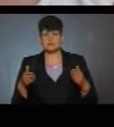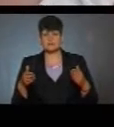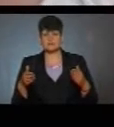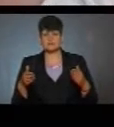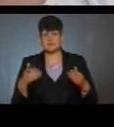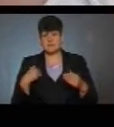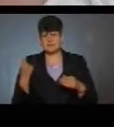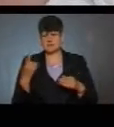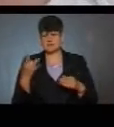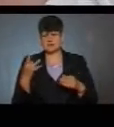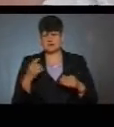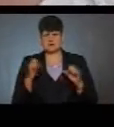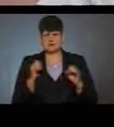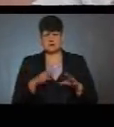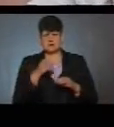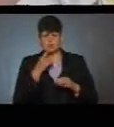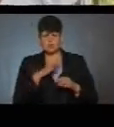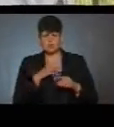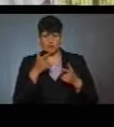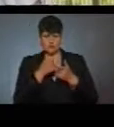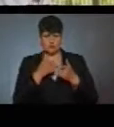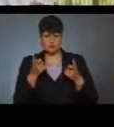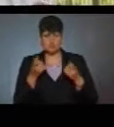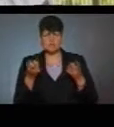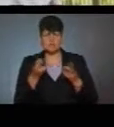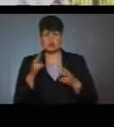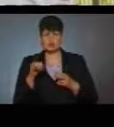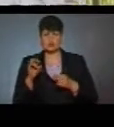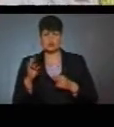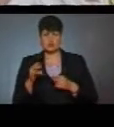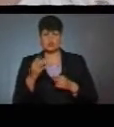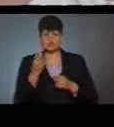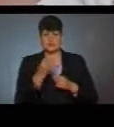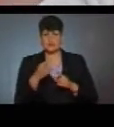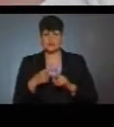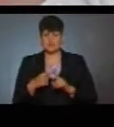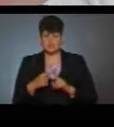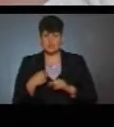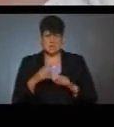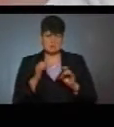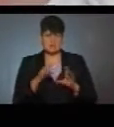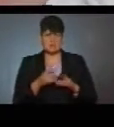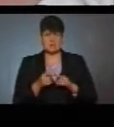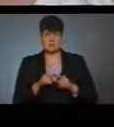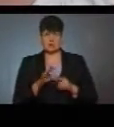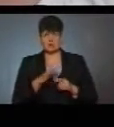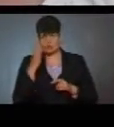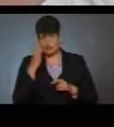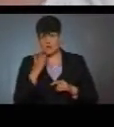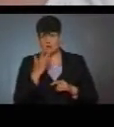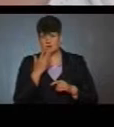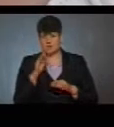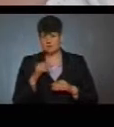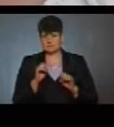я перший раз так здала, було оголошення, що треба донора 4+. І я здала, це було влітку. А потім